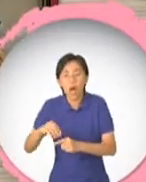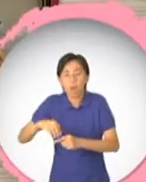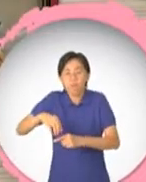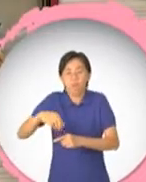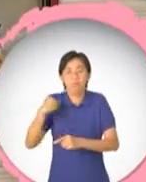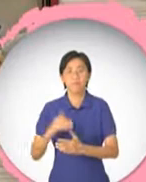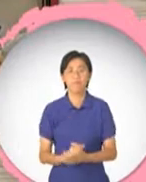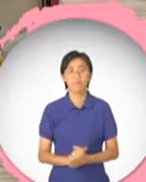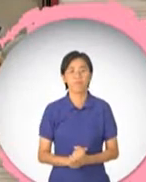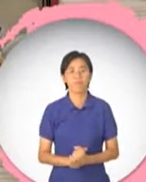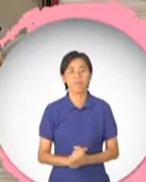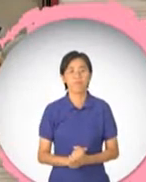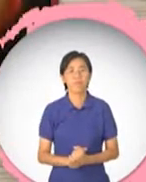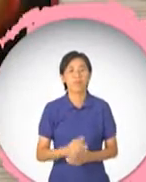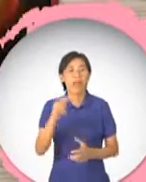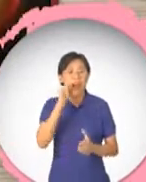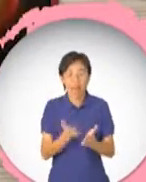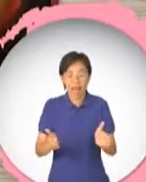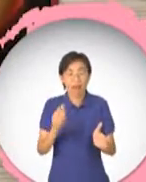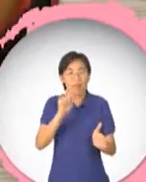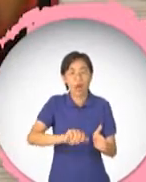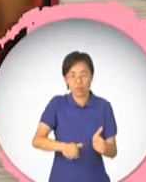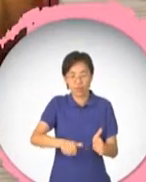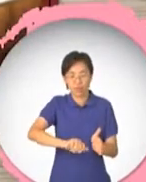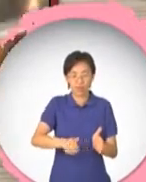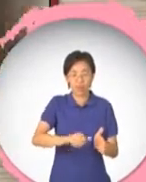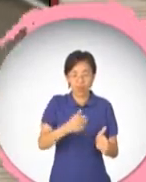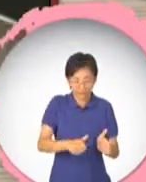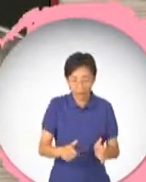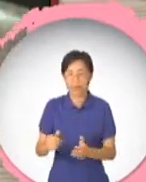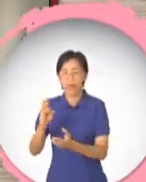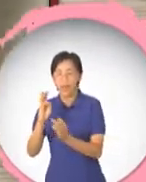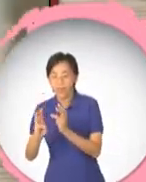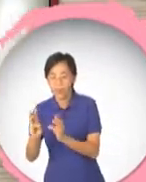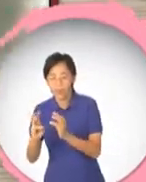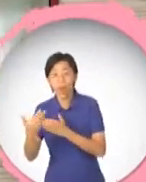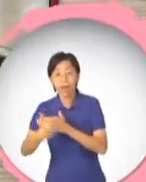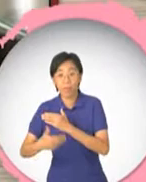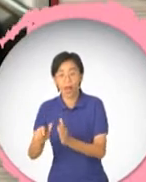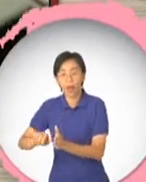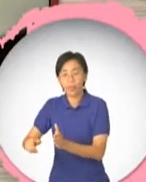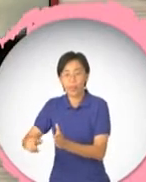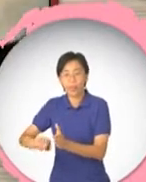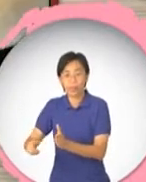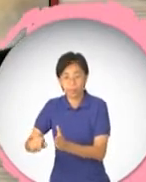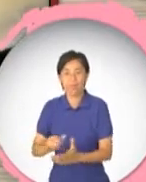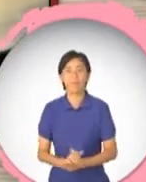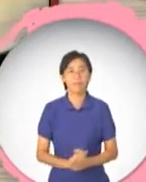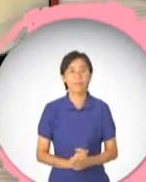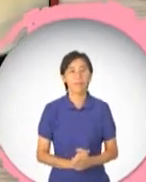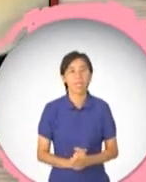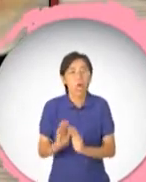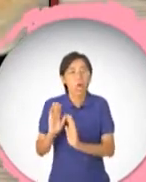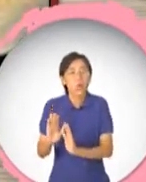น้ำเล็กน้อยแล้วก็คลุกเกล็ดขนมปังอีกหลังจากที่เราทำเสร็จเรียบร้อยเดี๋ยวเราจะพักหรือเอาไปพักประมาณ20น